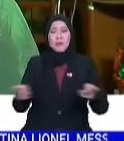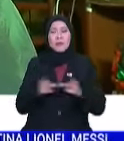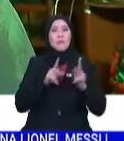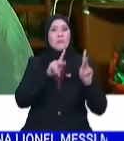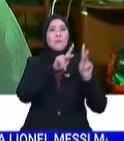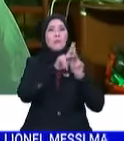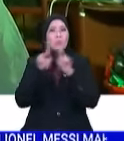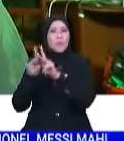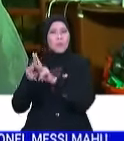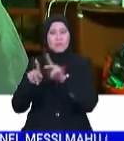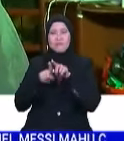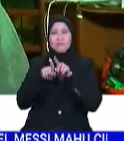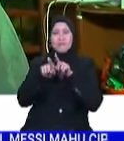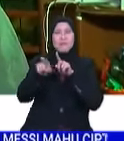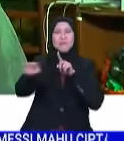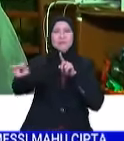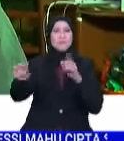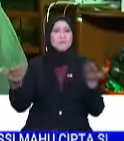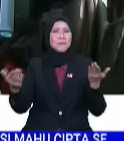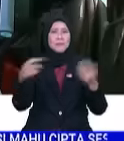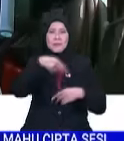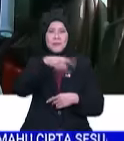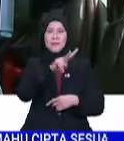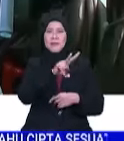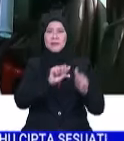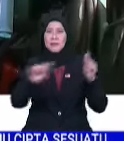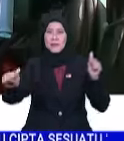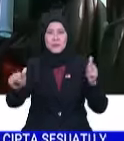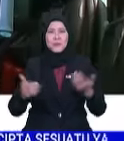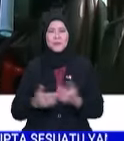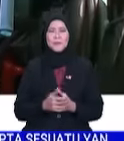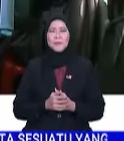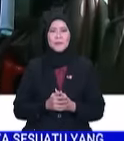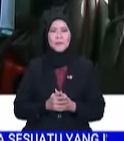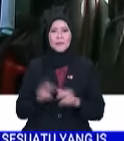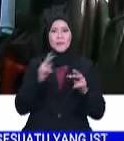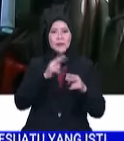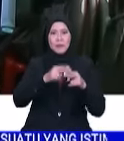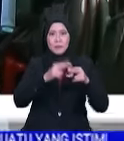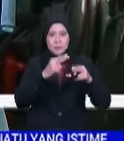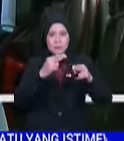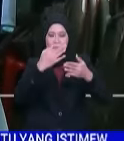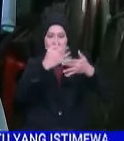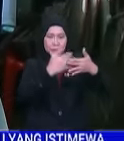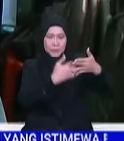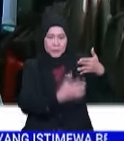kampung jauh dari PPV. Nama-nama pesakit ini kita dapat